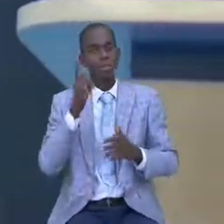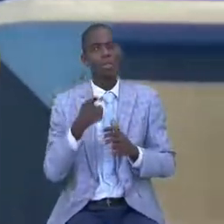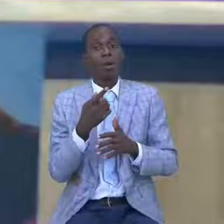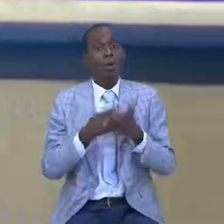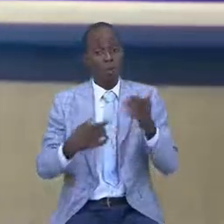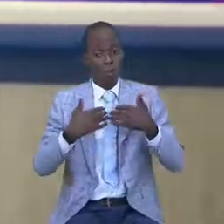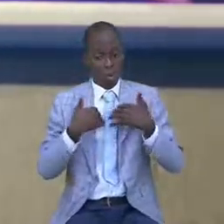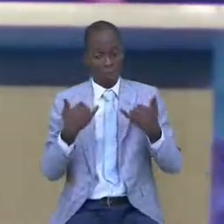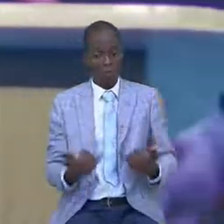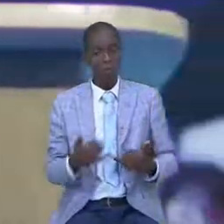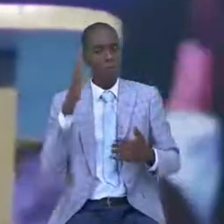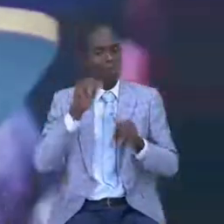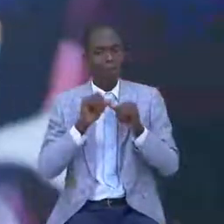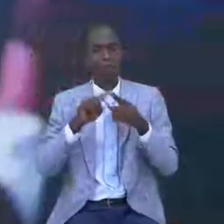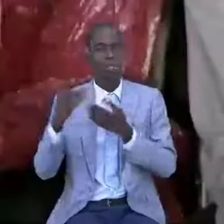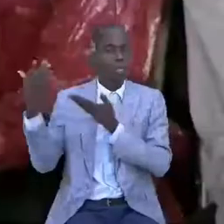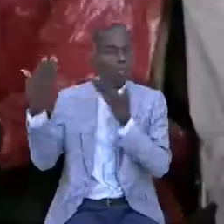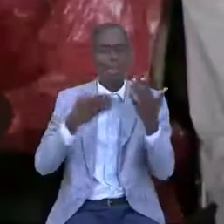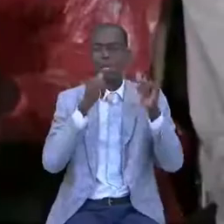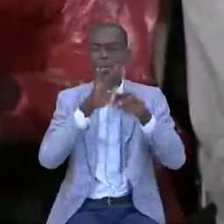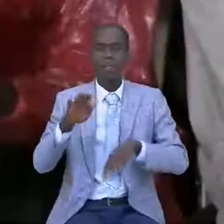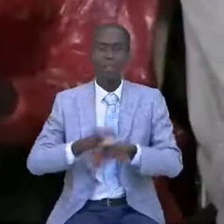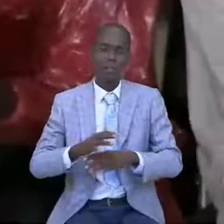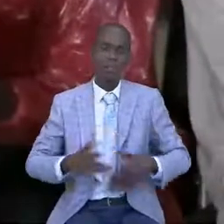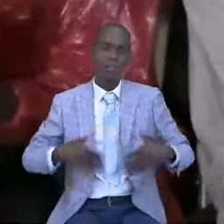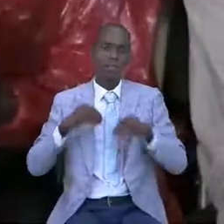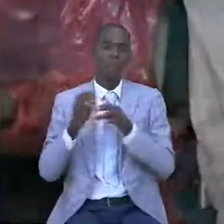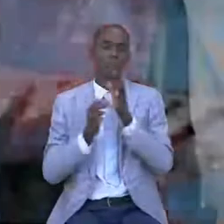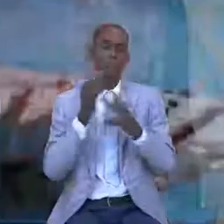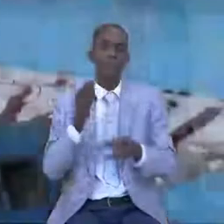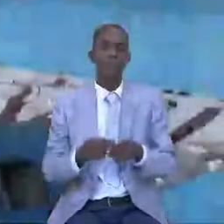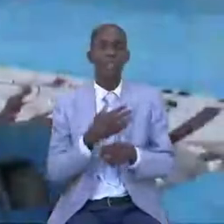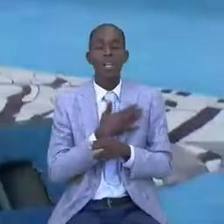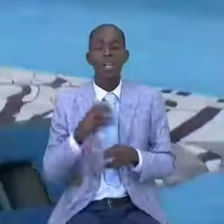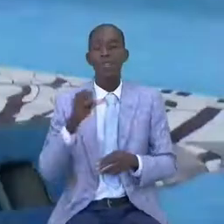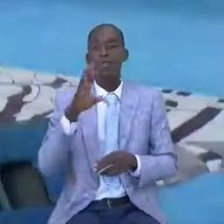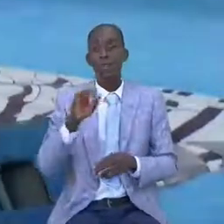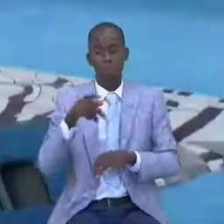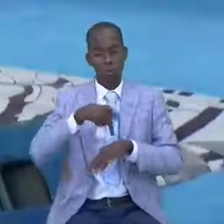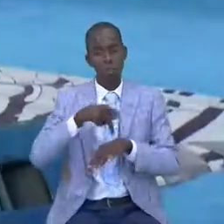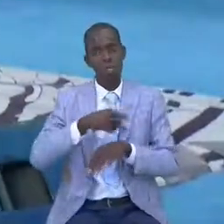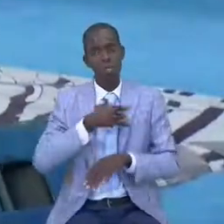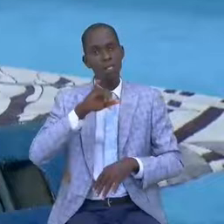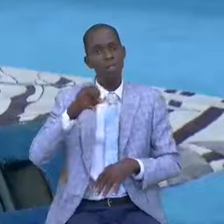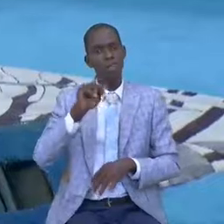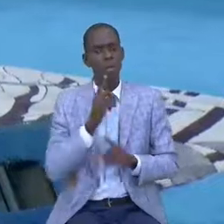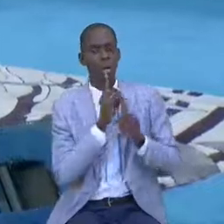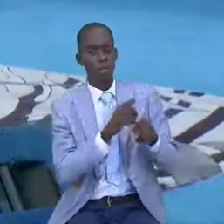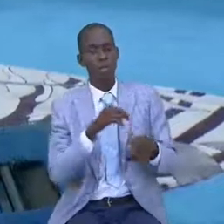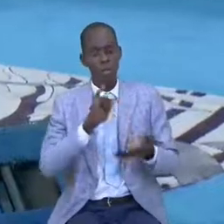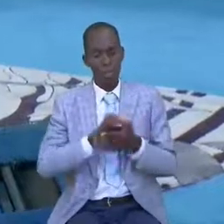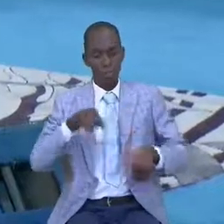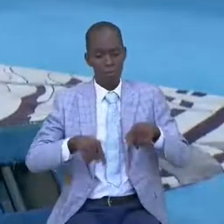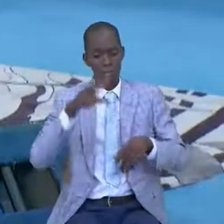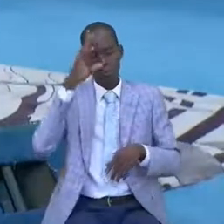il revient pauvre et là, il n'en a pas. Mais ce que vous aurez ce soir va continuer de pleuvoir des bénédictions